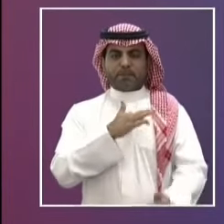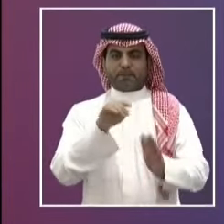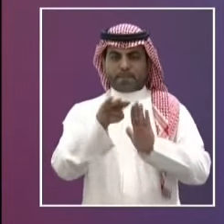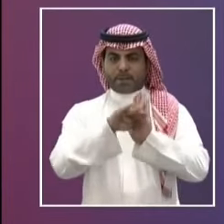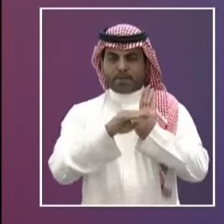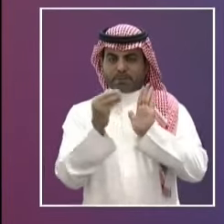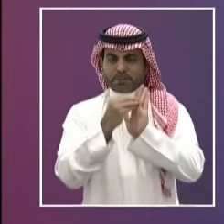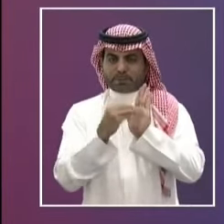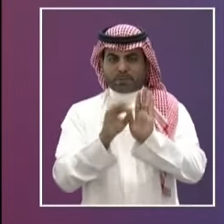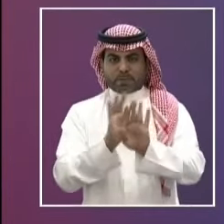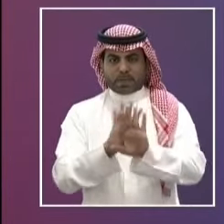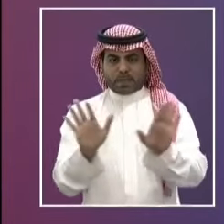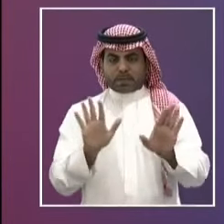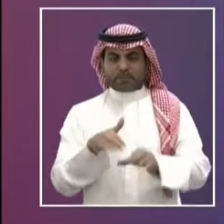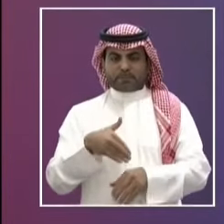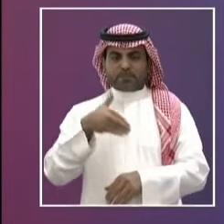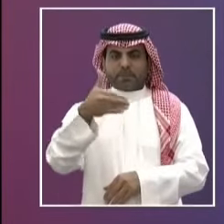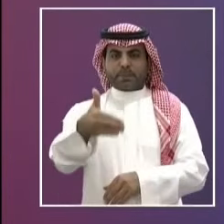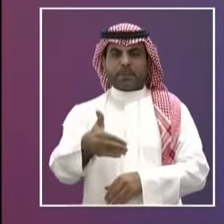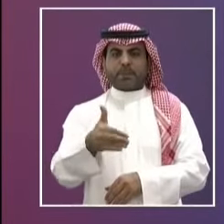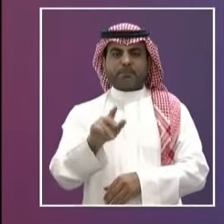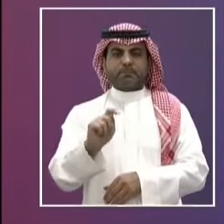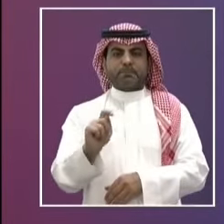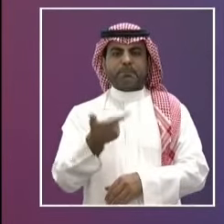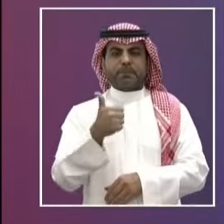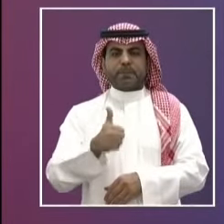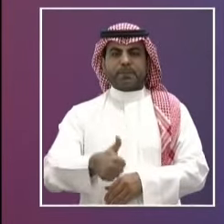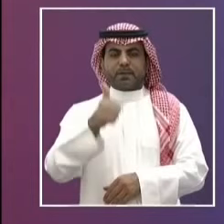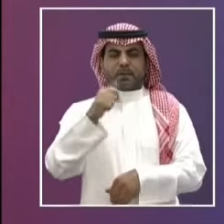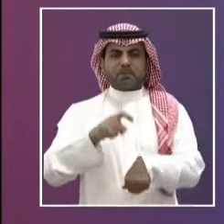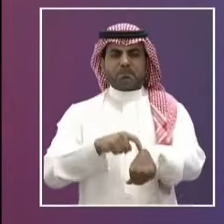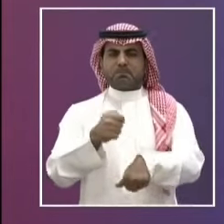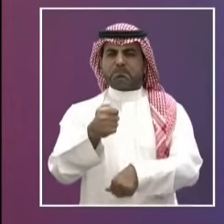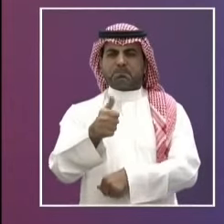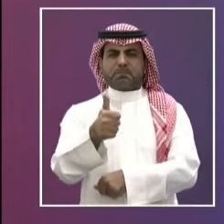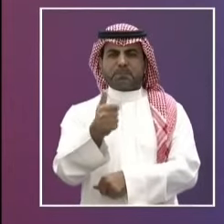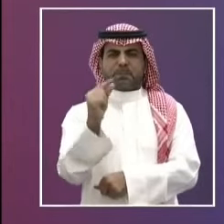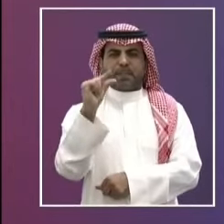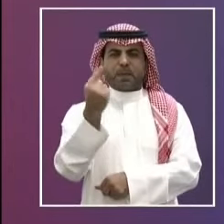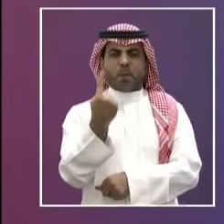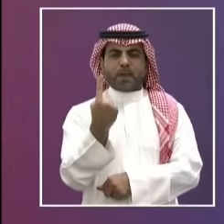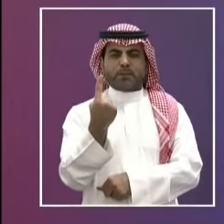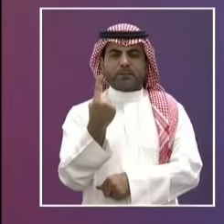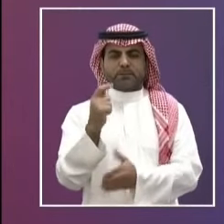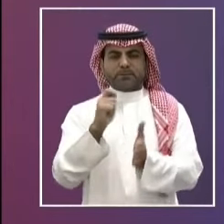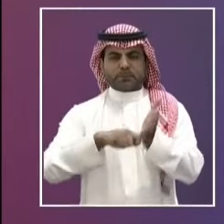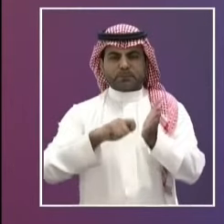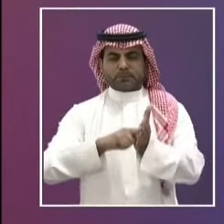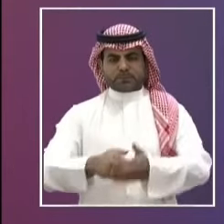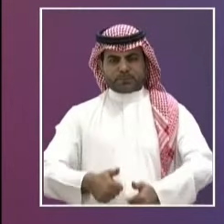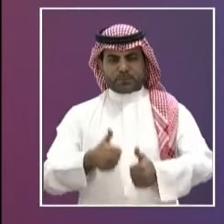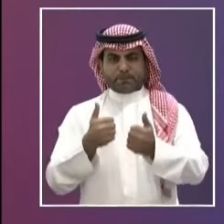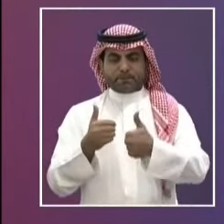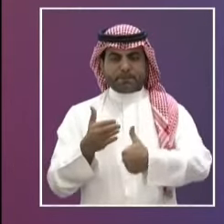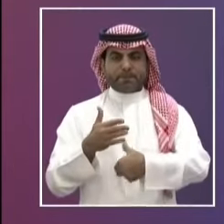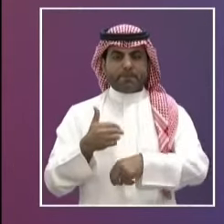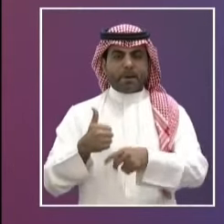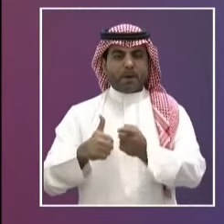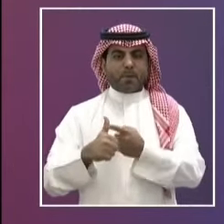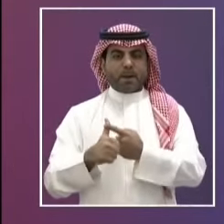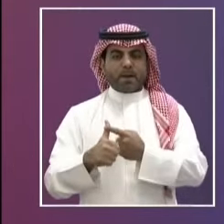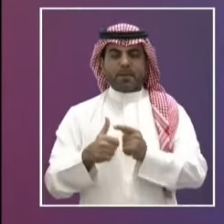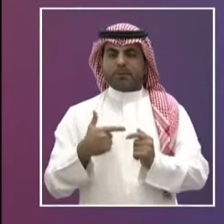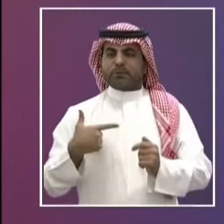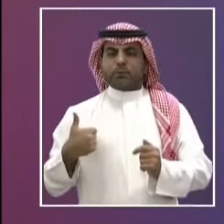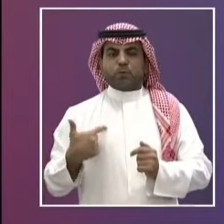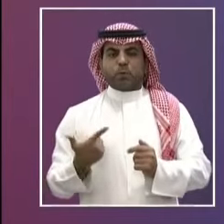البرنامج فالحصول على التصريح لن يأخذ أكثر من دقيقة واحدة. طبعا في البداية هو حيحدد نوع